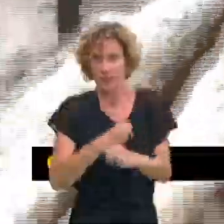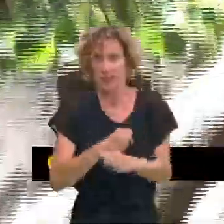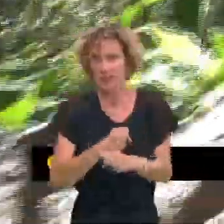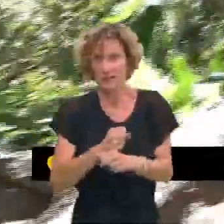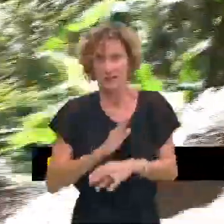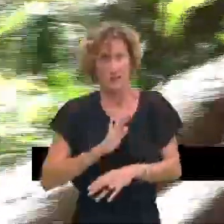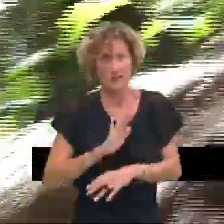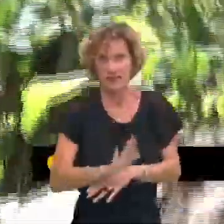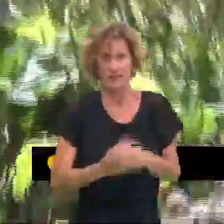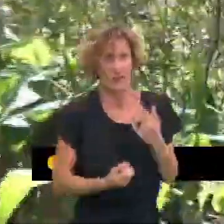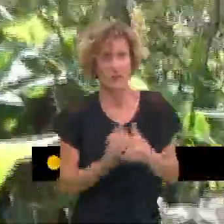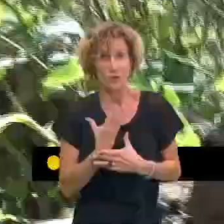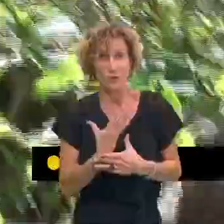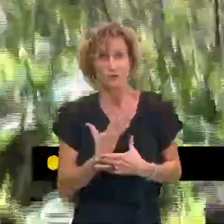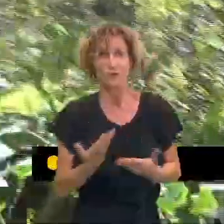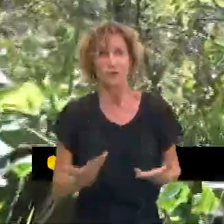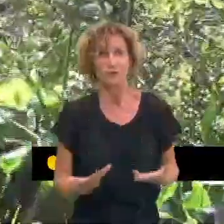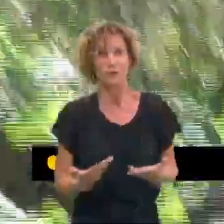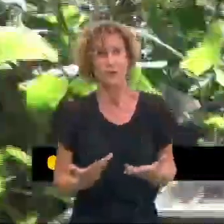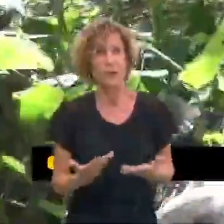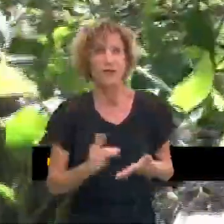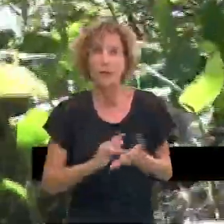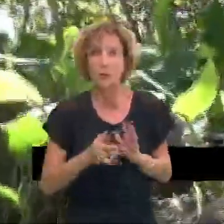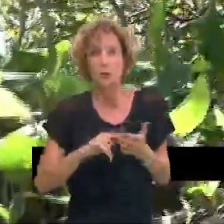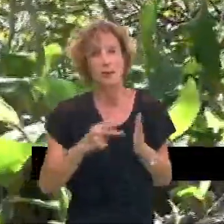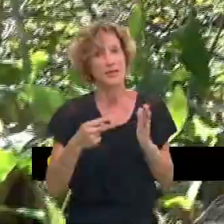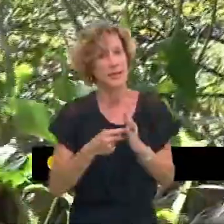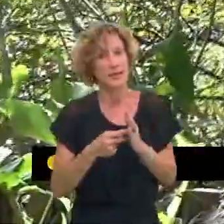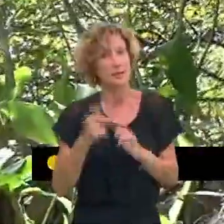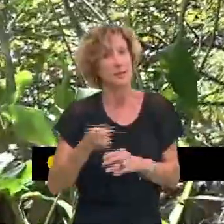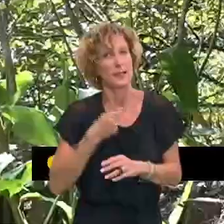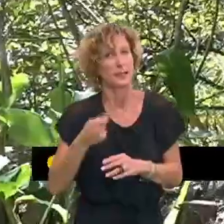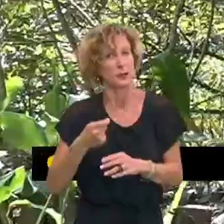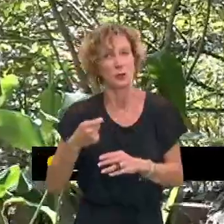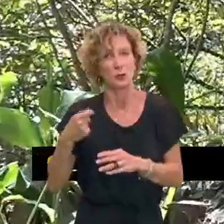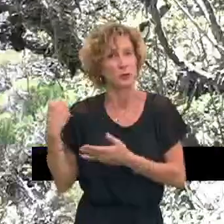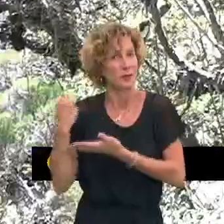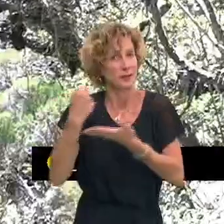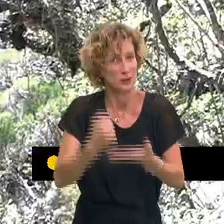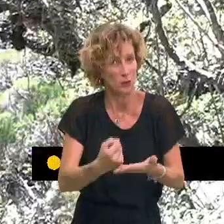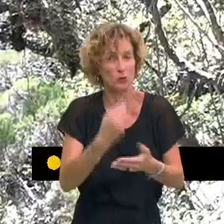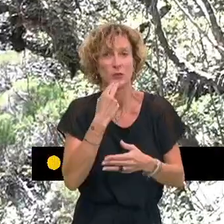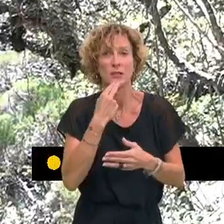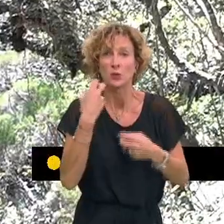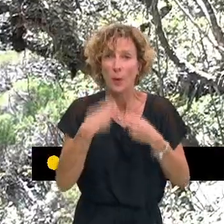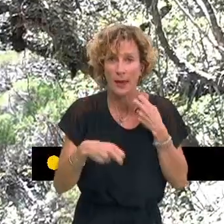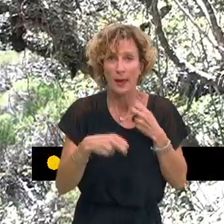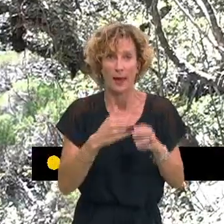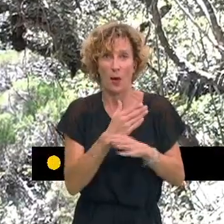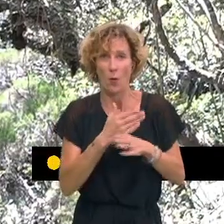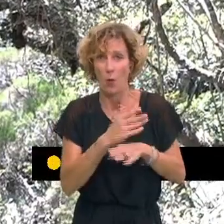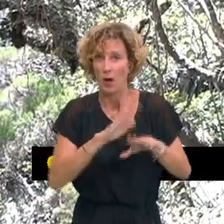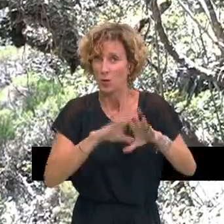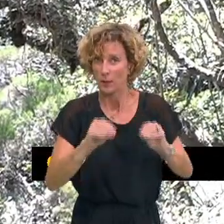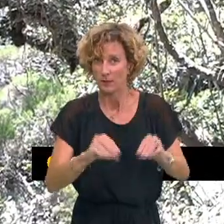vraiment un sentier contemporain avec toutes nos techniques ancestrales, avec l'utilisation des pierres, du bois que l'on avait